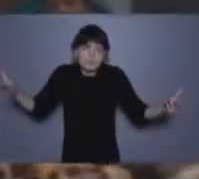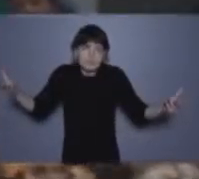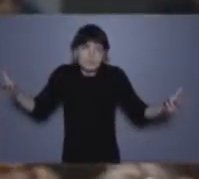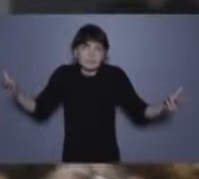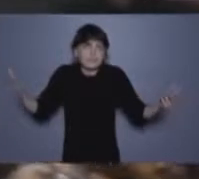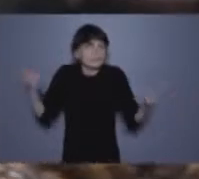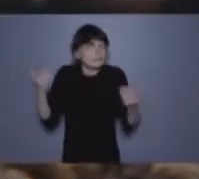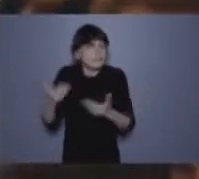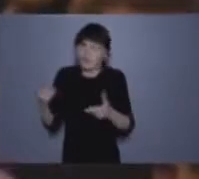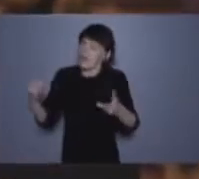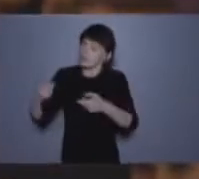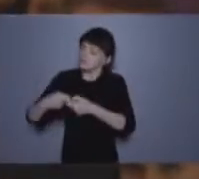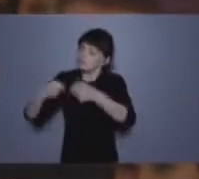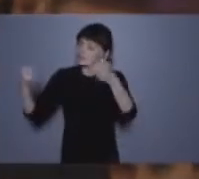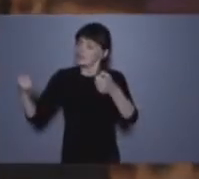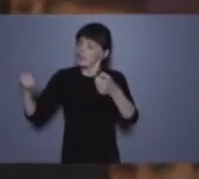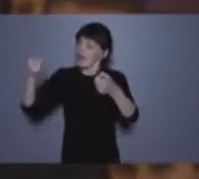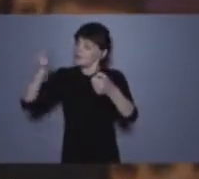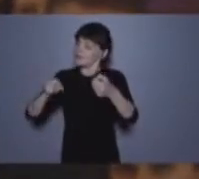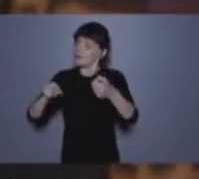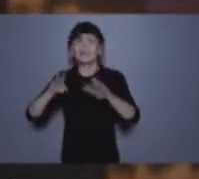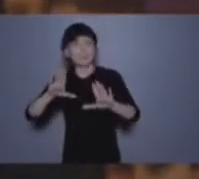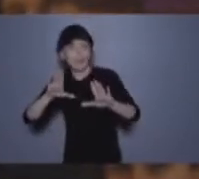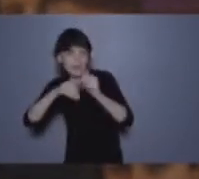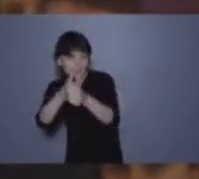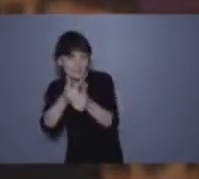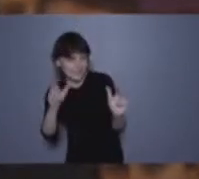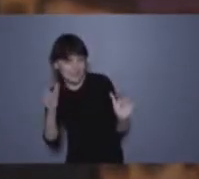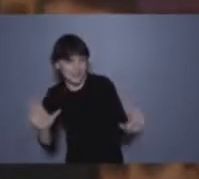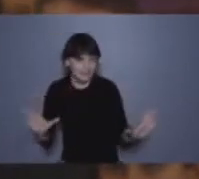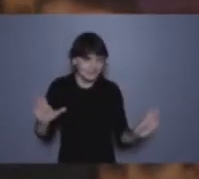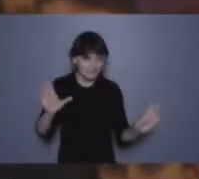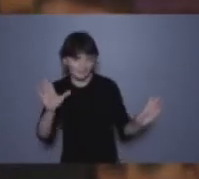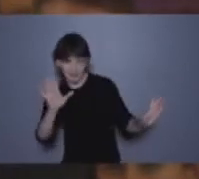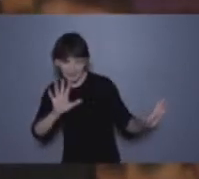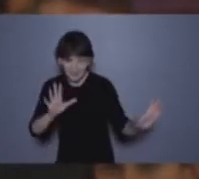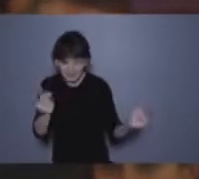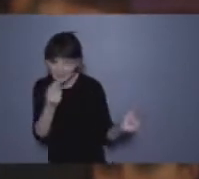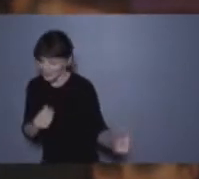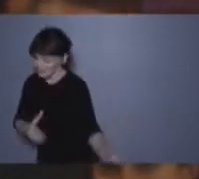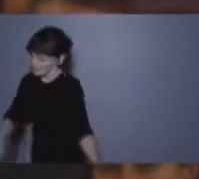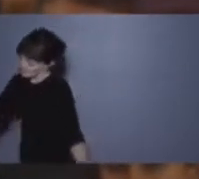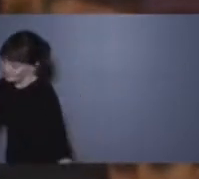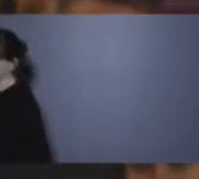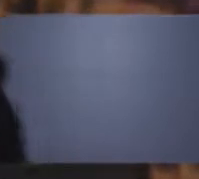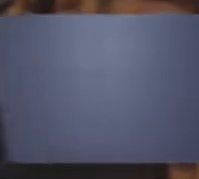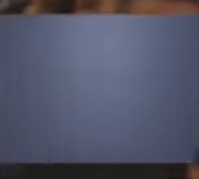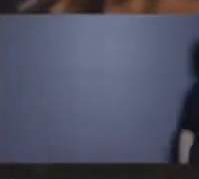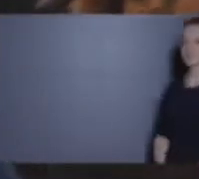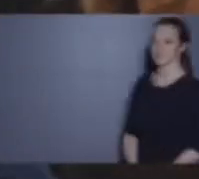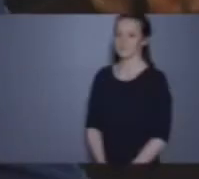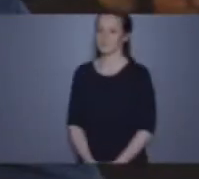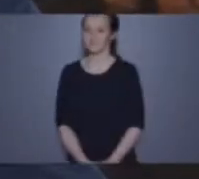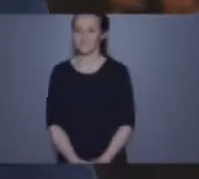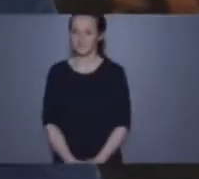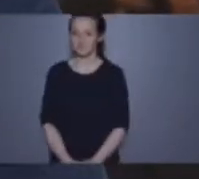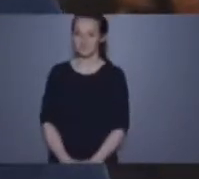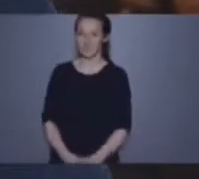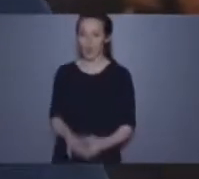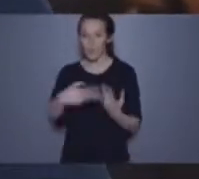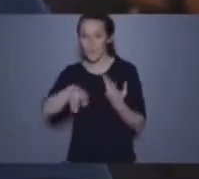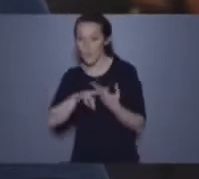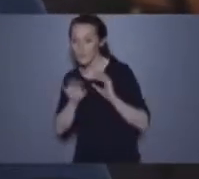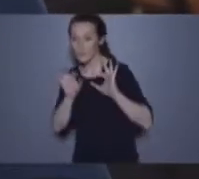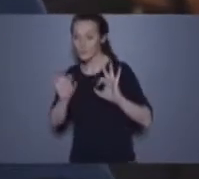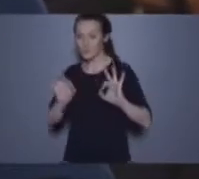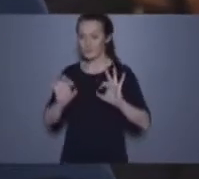que le compte pénibilité, vous suivez, j'espère? Je vous saoule pas? Ah ben ouais, il faut savoir, hein, il faut être précis. Au